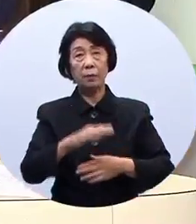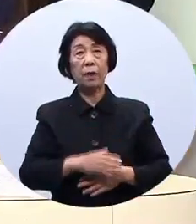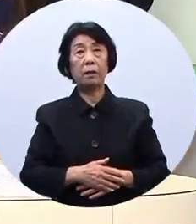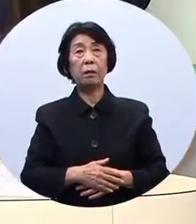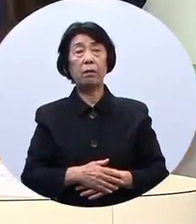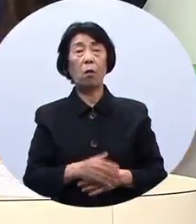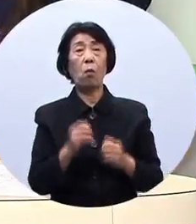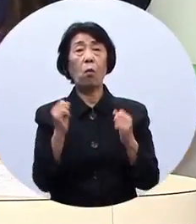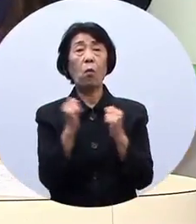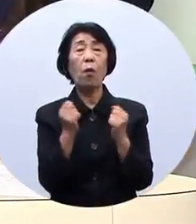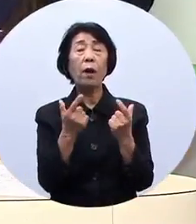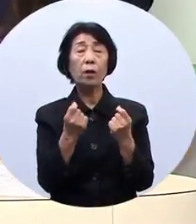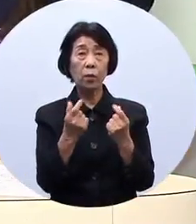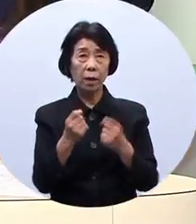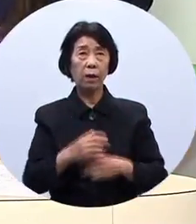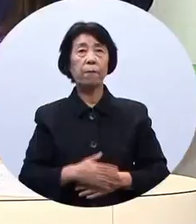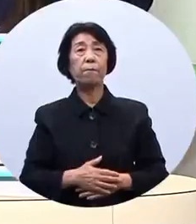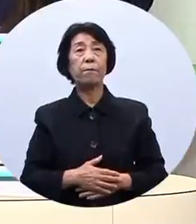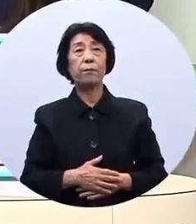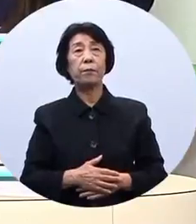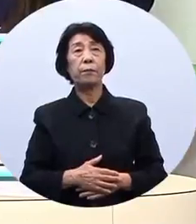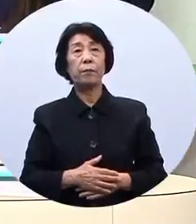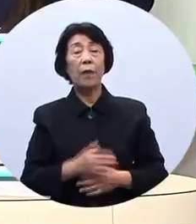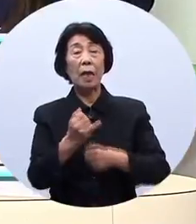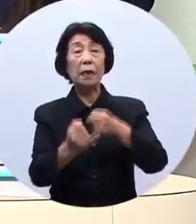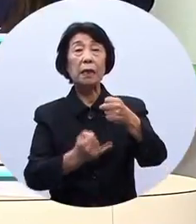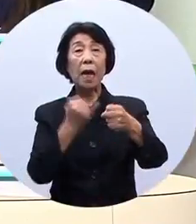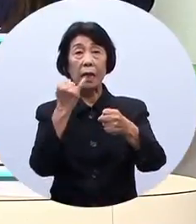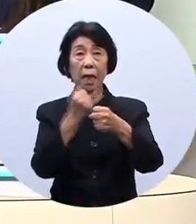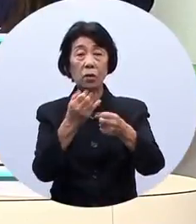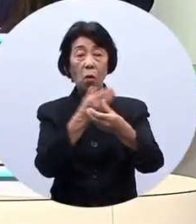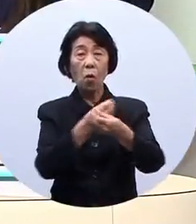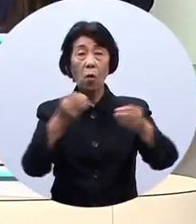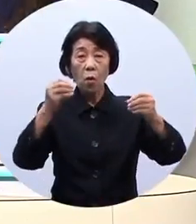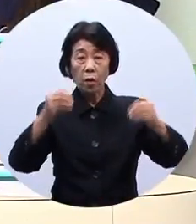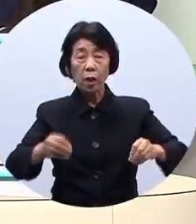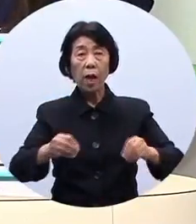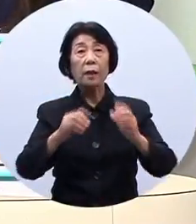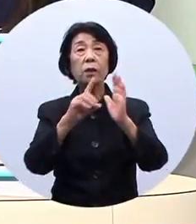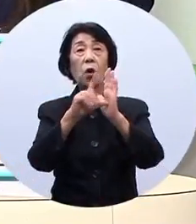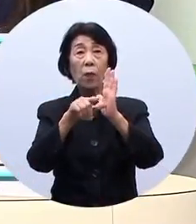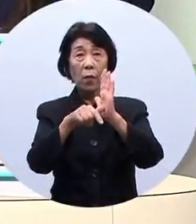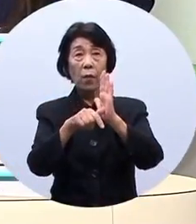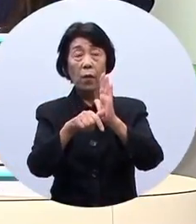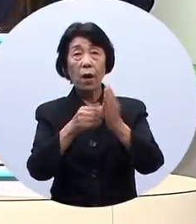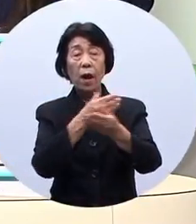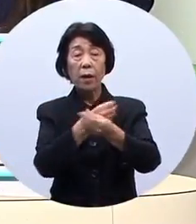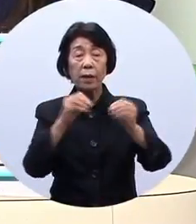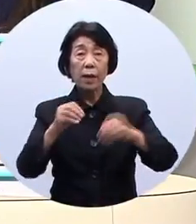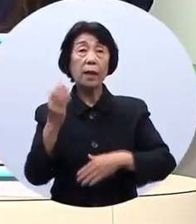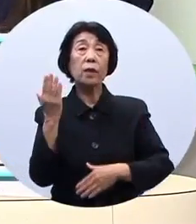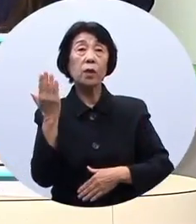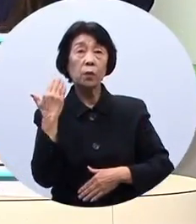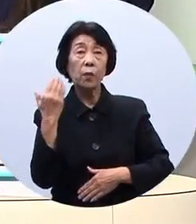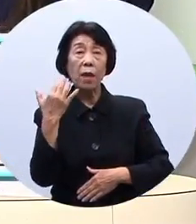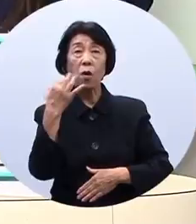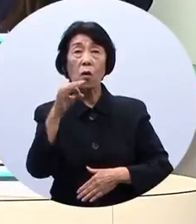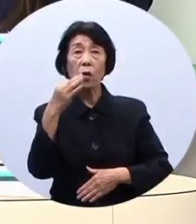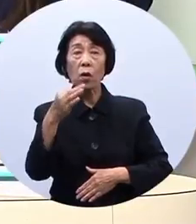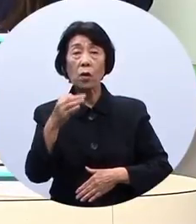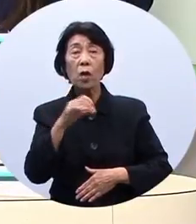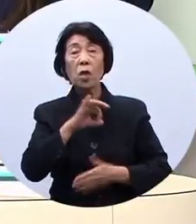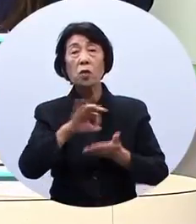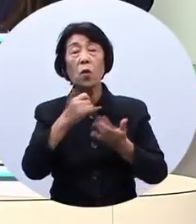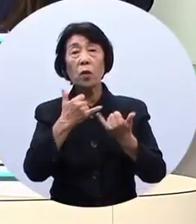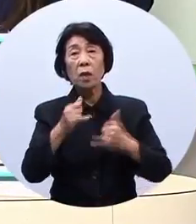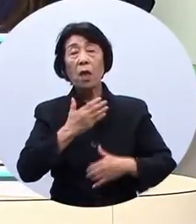それは怖いですね。 はい、インターネットで契約をする場合、契約前に料金を消費者